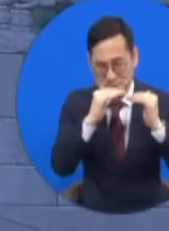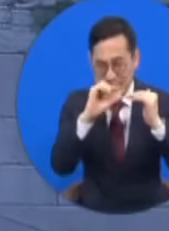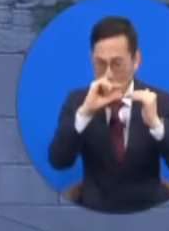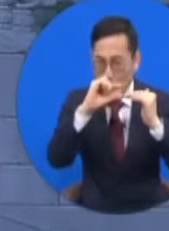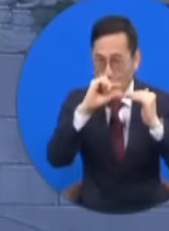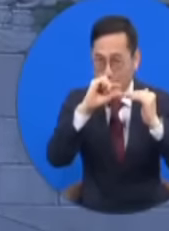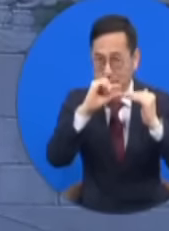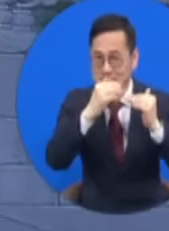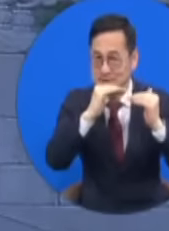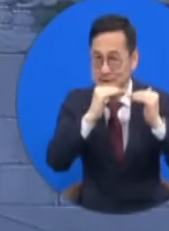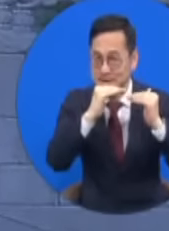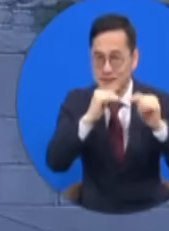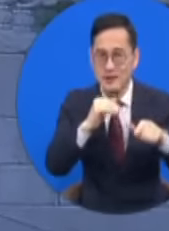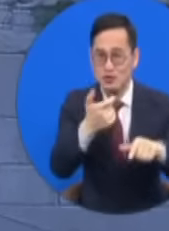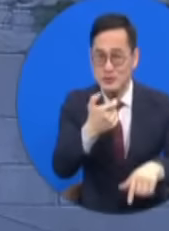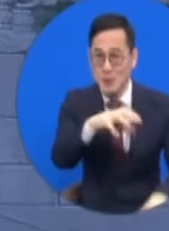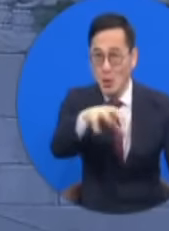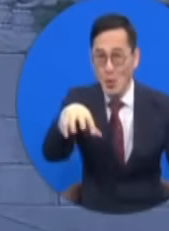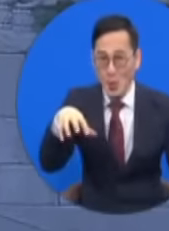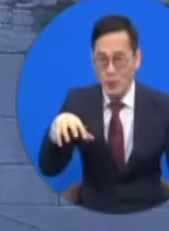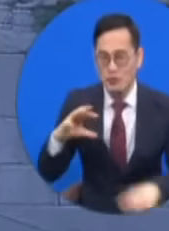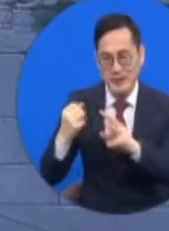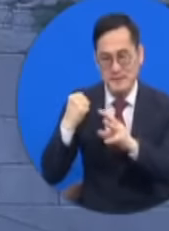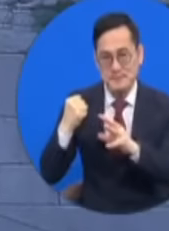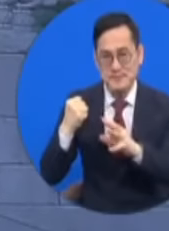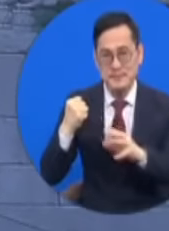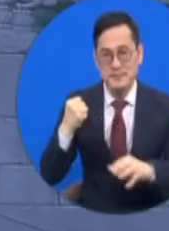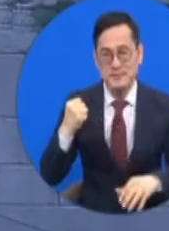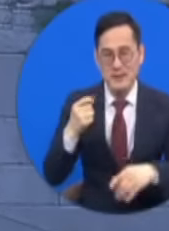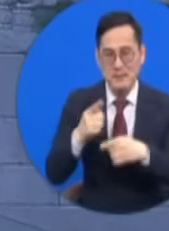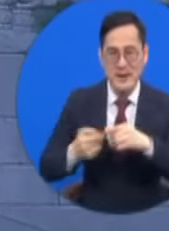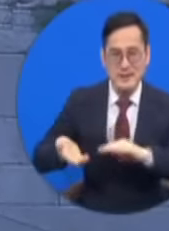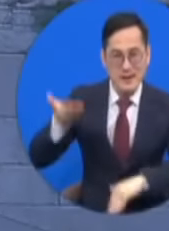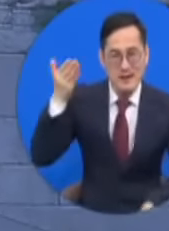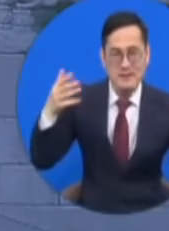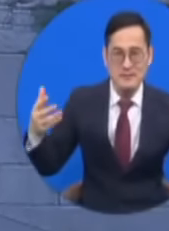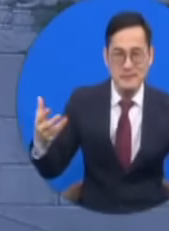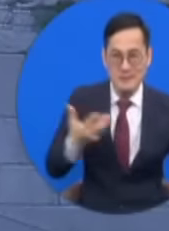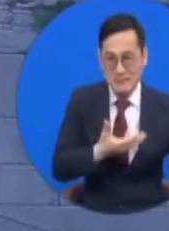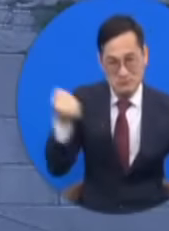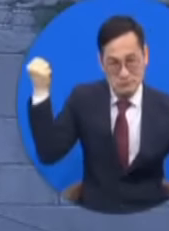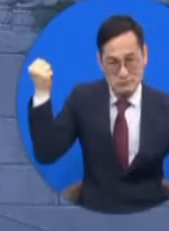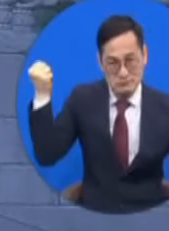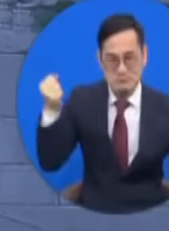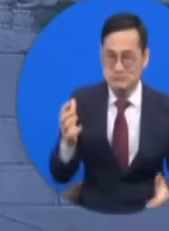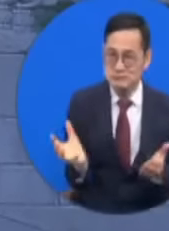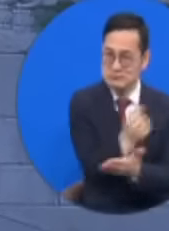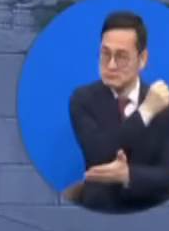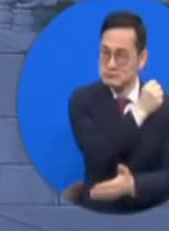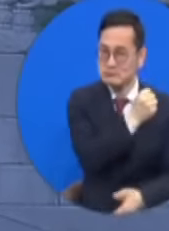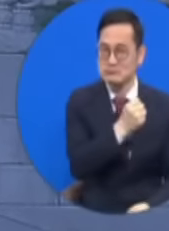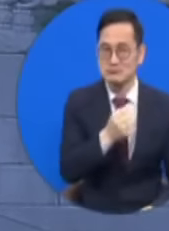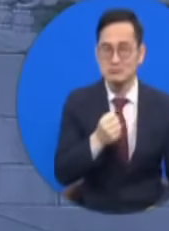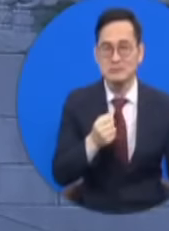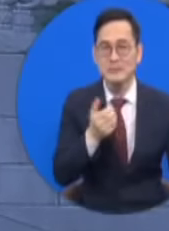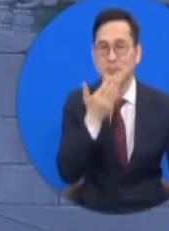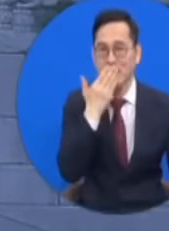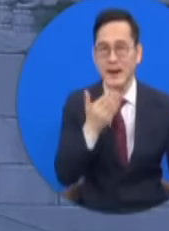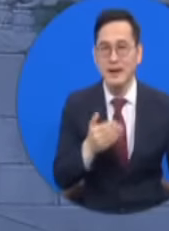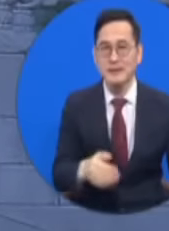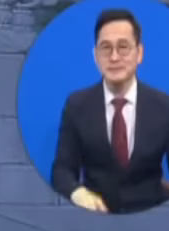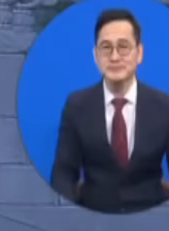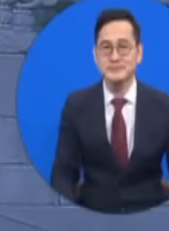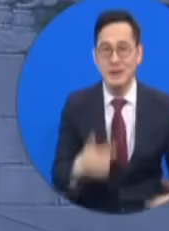승리하느냐에 따라서 국민의힘이 과반을 할 수도 있고 민주당이 과반을 할 수도 있다는 얘기입니다. 부산에서도 8곳을 해볼 만하다라는 민주당 관계자.